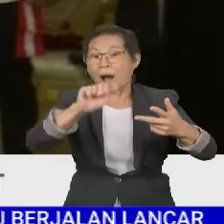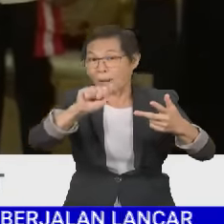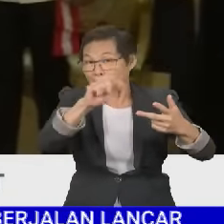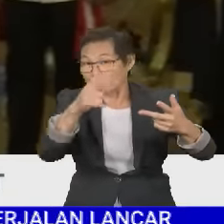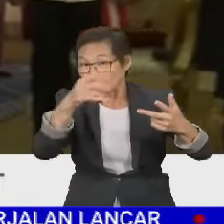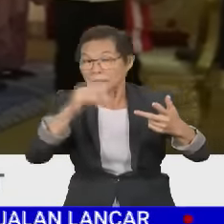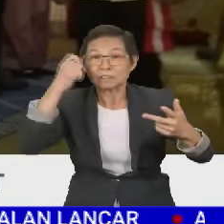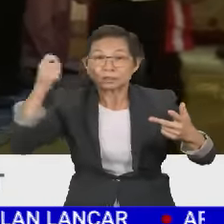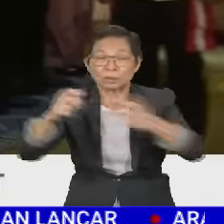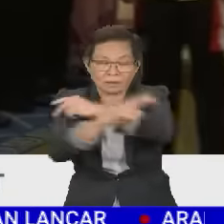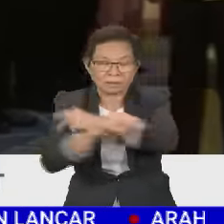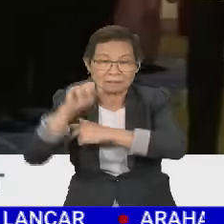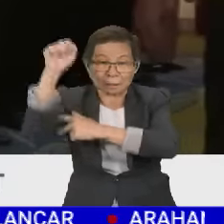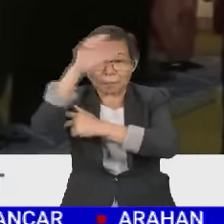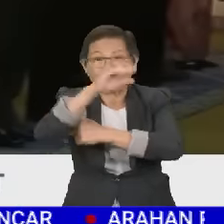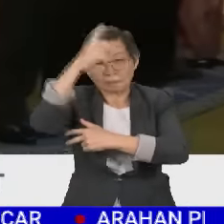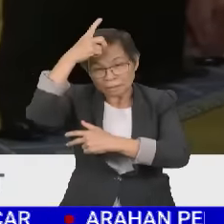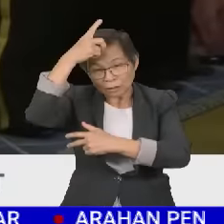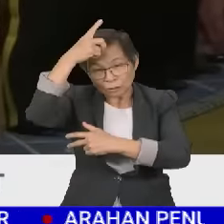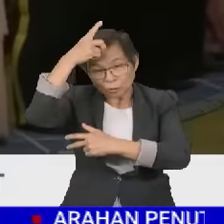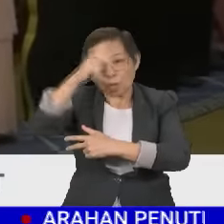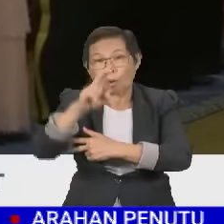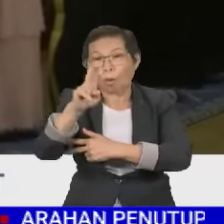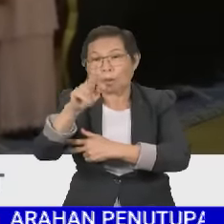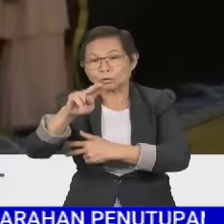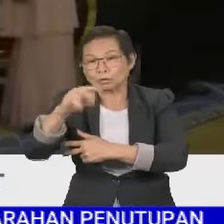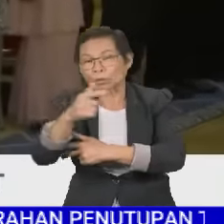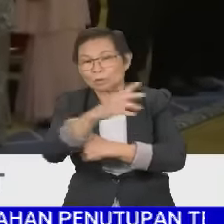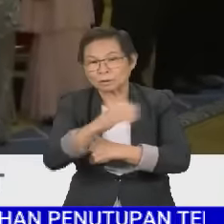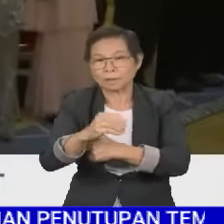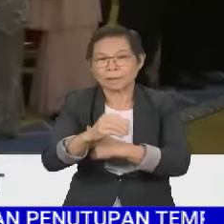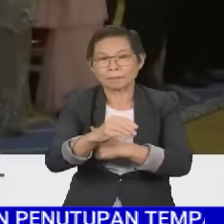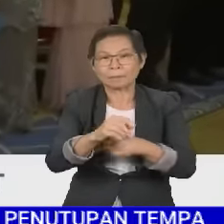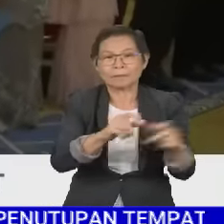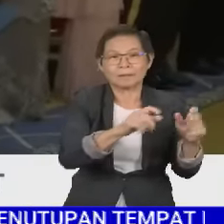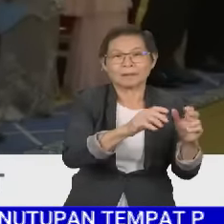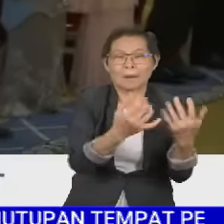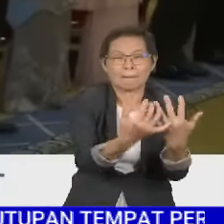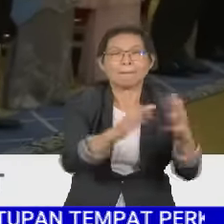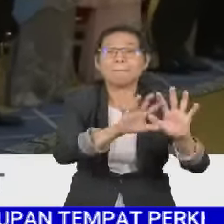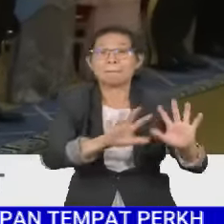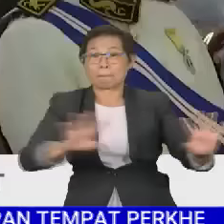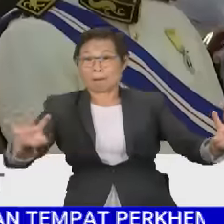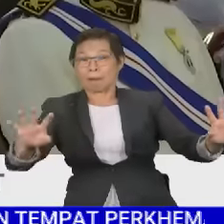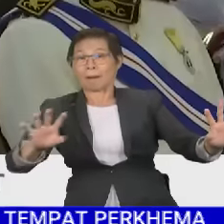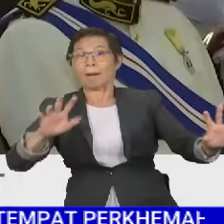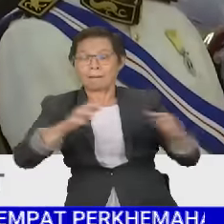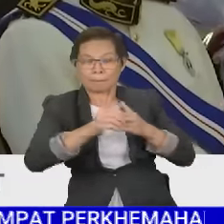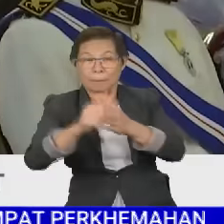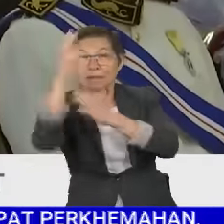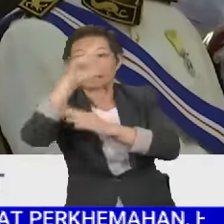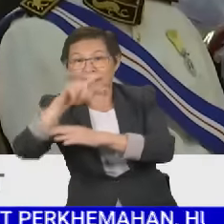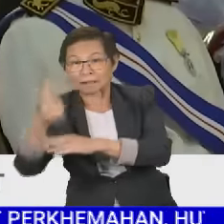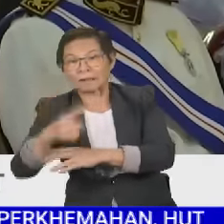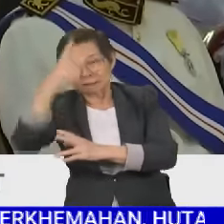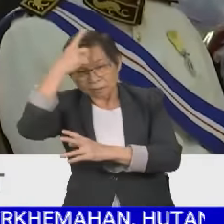negeri sabahadato si Panglima Safar Untung Bersama barisan pimpinan kerajaan yang lain berucap dalam majelis